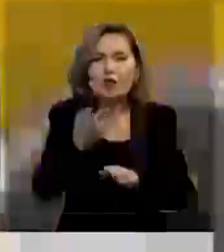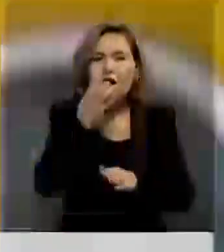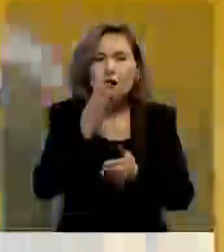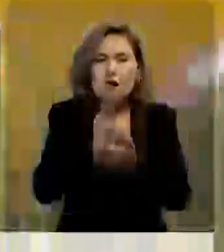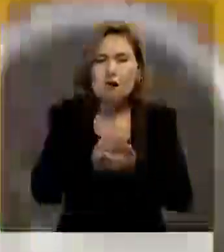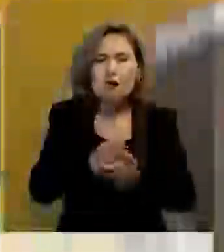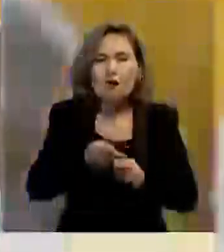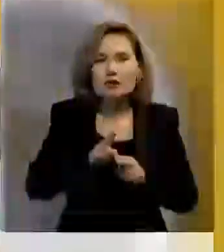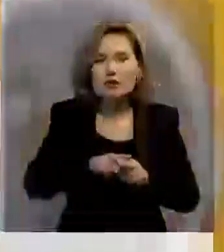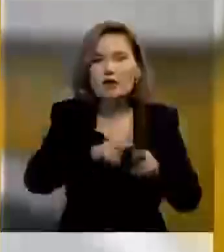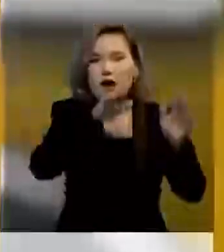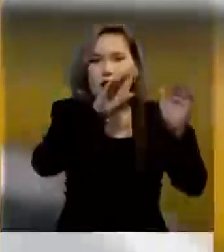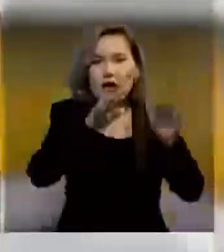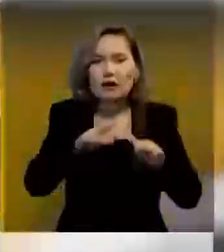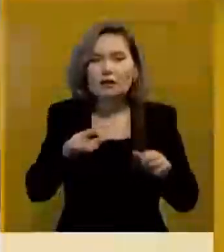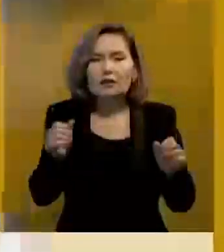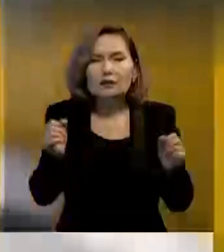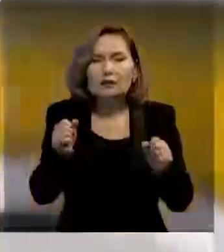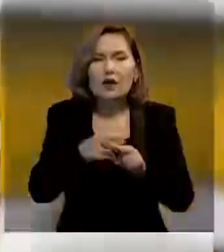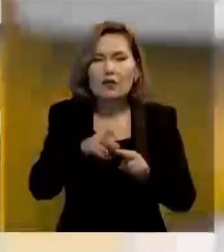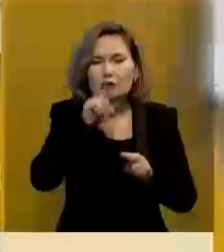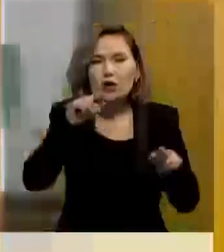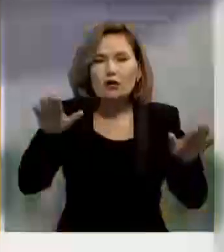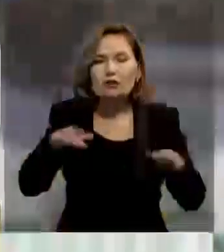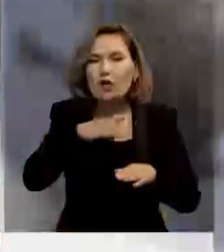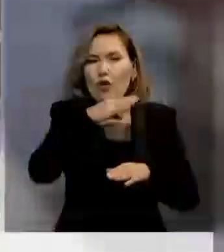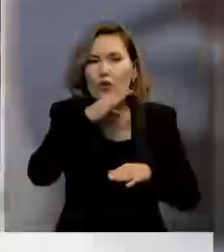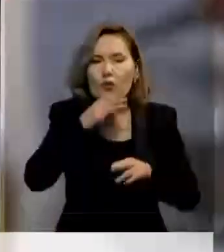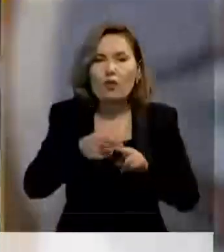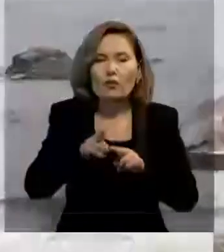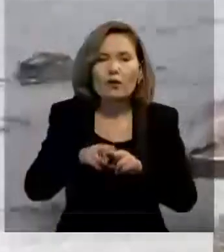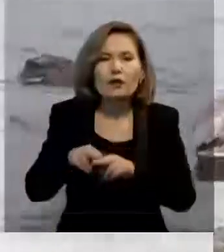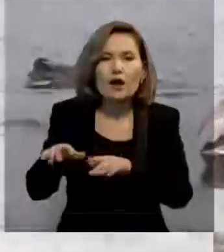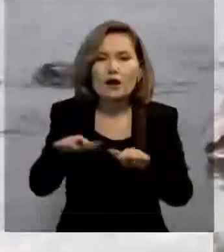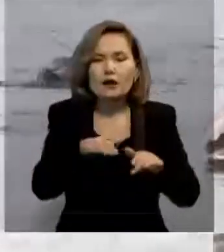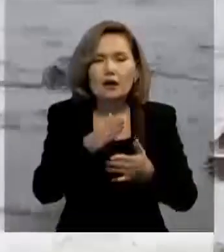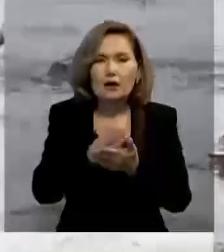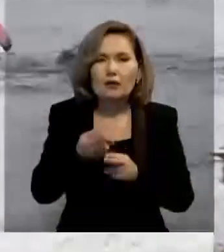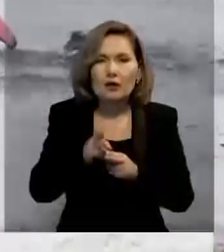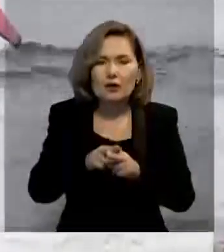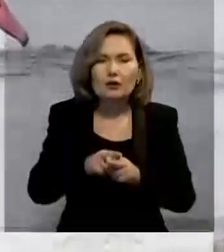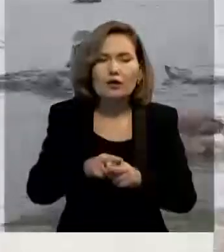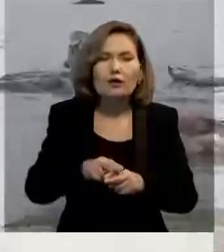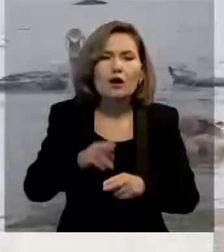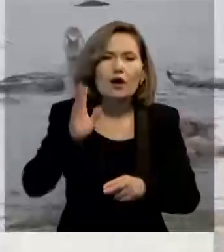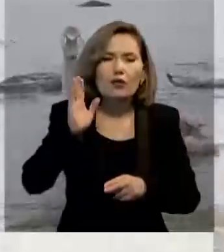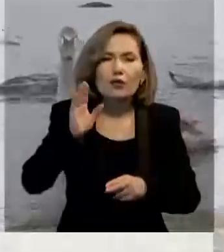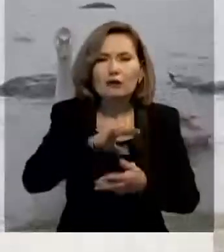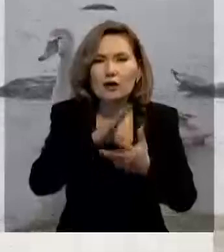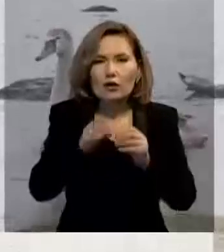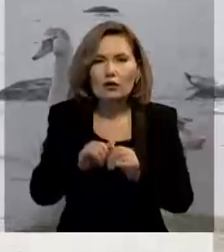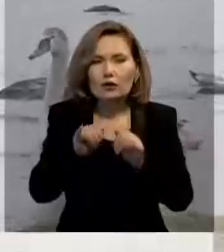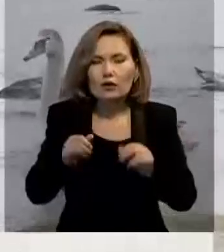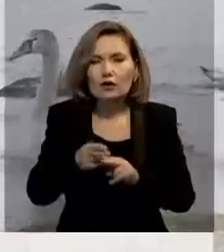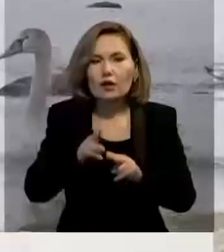көбі осы аумаққа жиналады. Жазда Қазақстанды жайлаған құстар бұдан өзге де көп деген жылы мекендерді сағалайды. Мамандардың